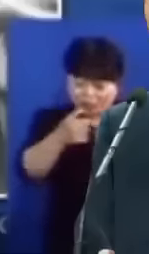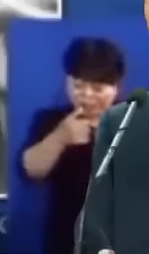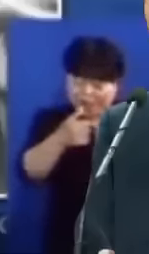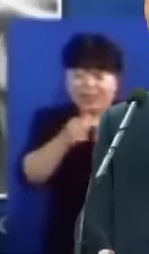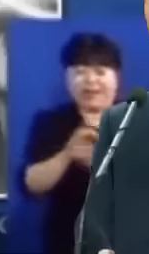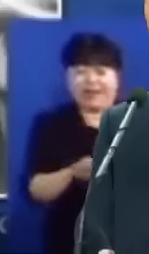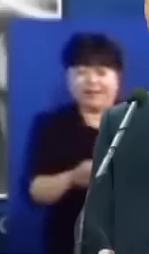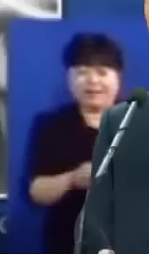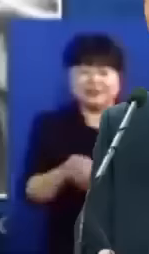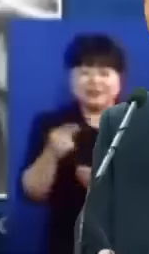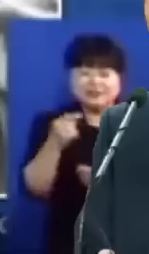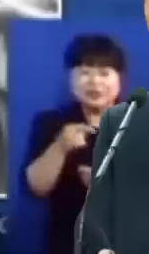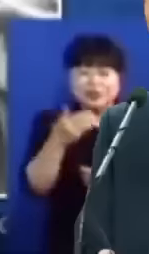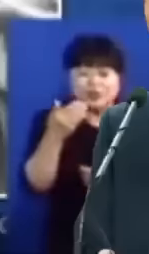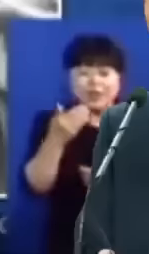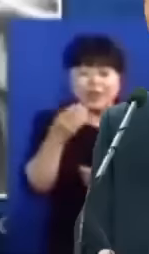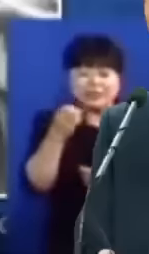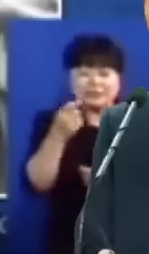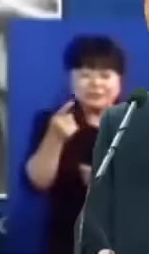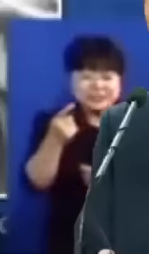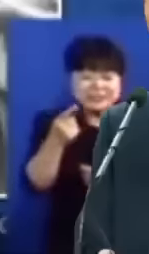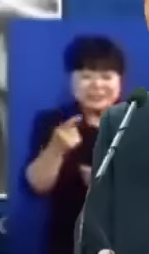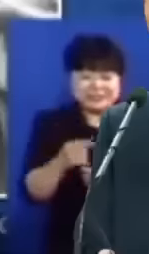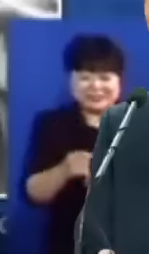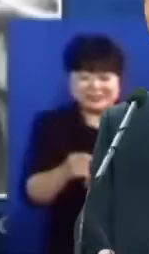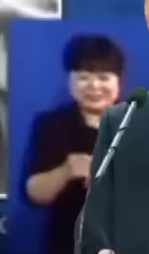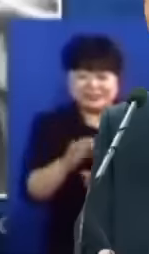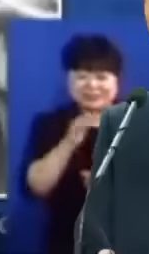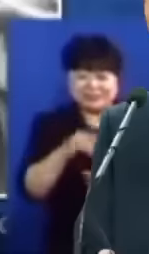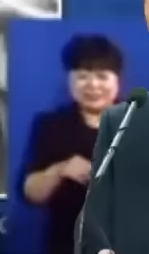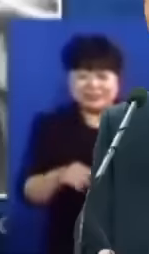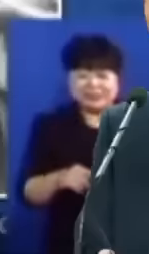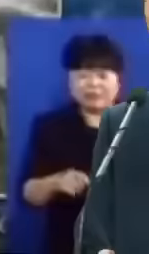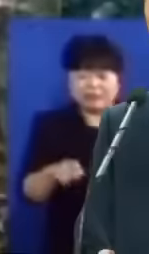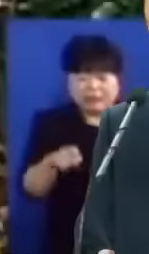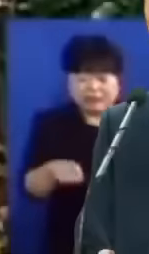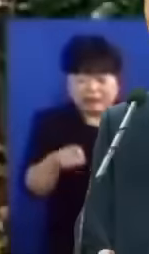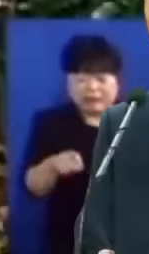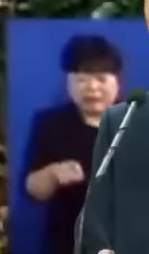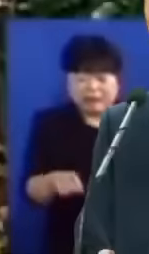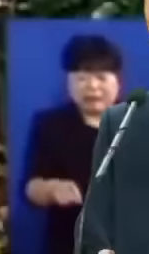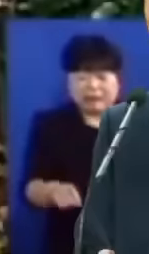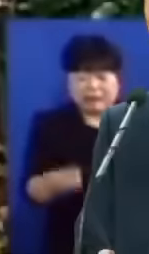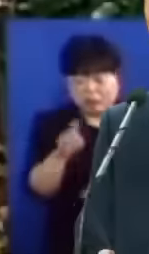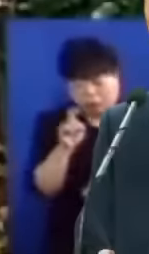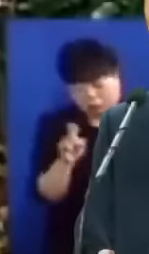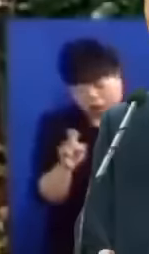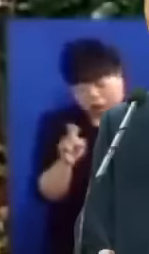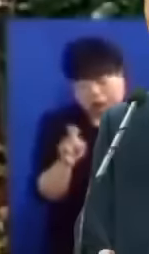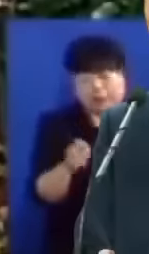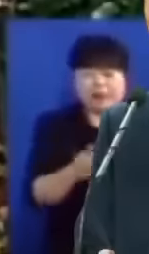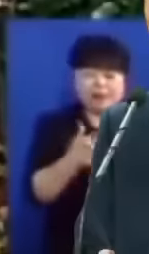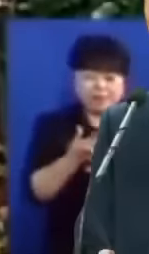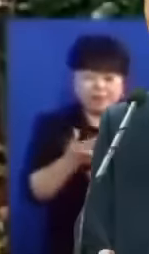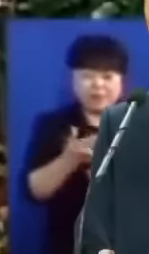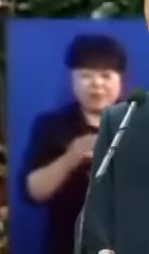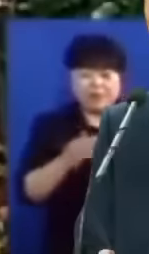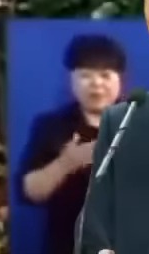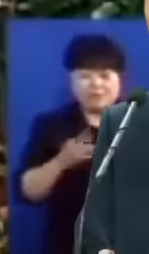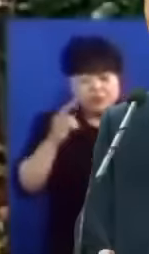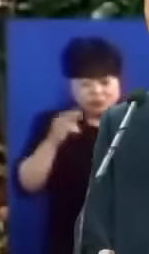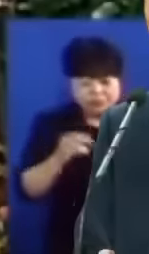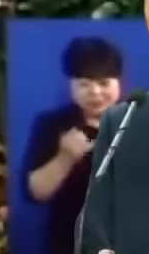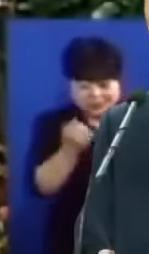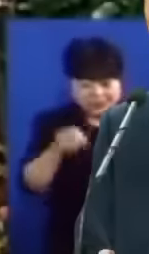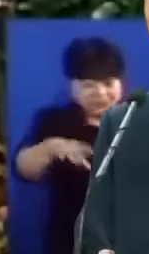결과 1931년 제인 어담스는 안장다리에 곱사당이면서 미국 여성 최초로 노벨 평화상을